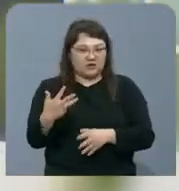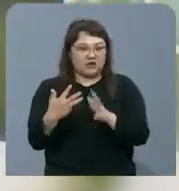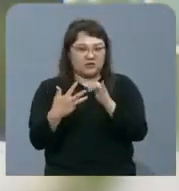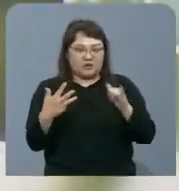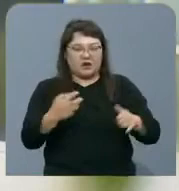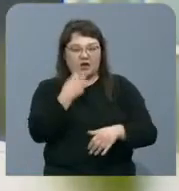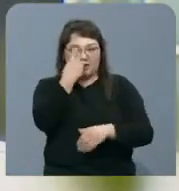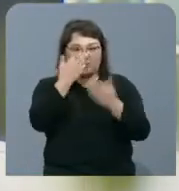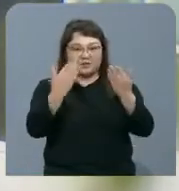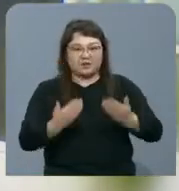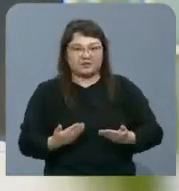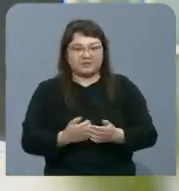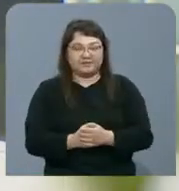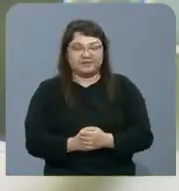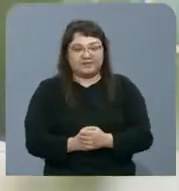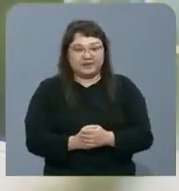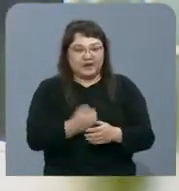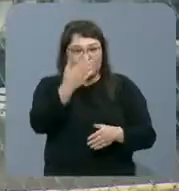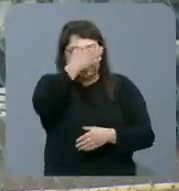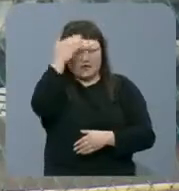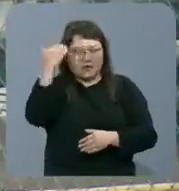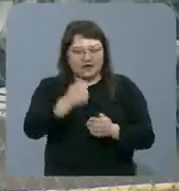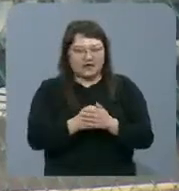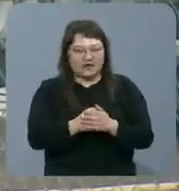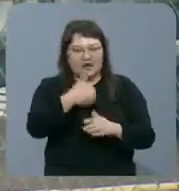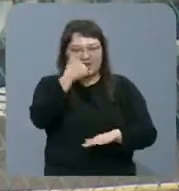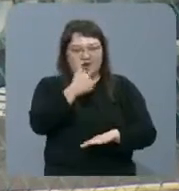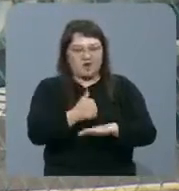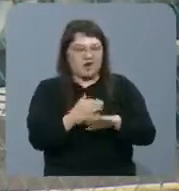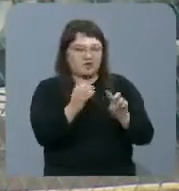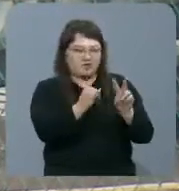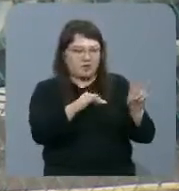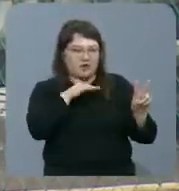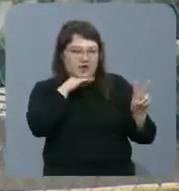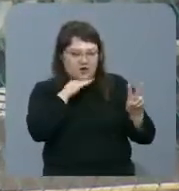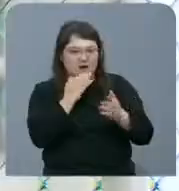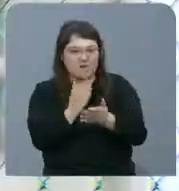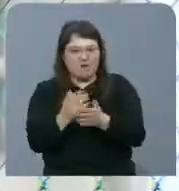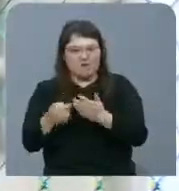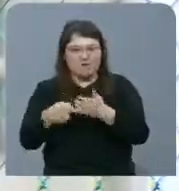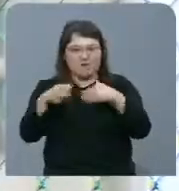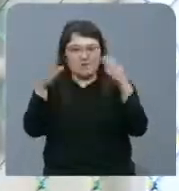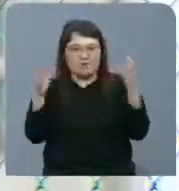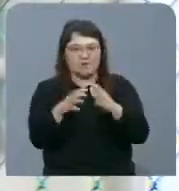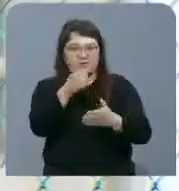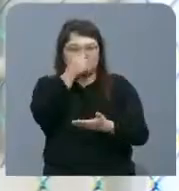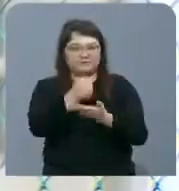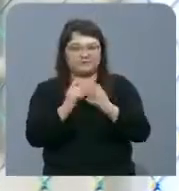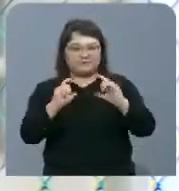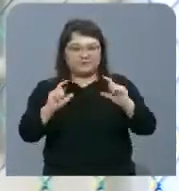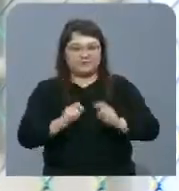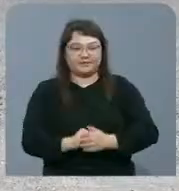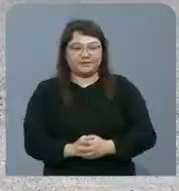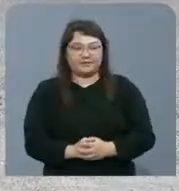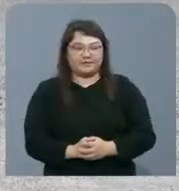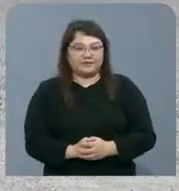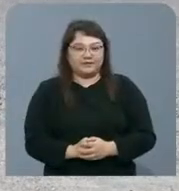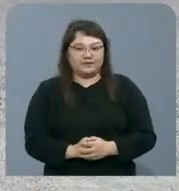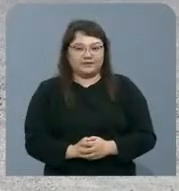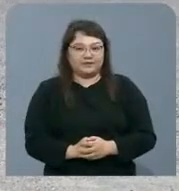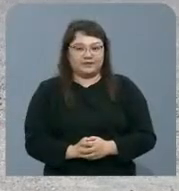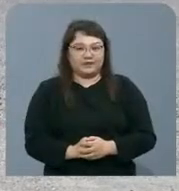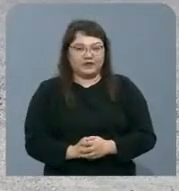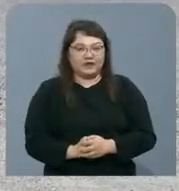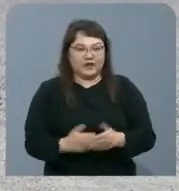검사를 받았습니다. 다행히 검사 결과를 기다리는 2명을 제외하고 모두 음성 판정을 받았습니다.